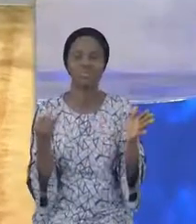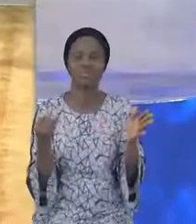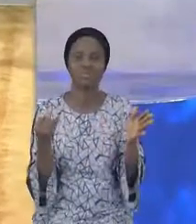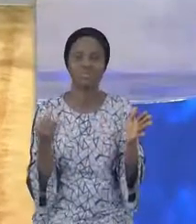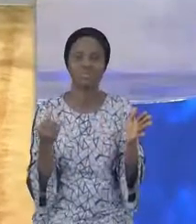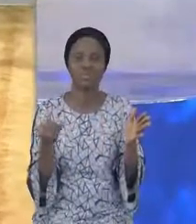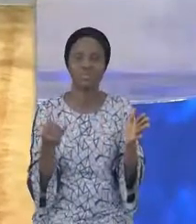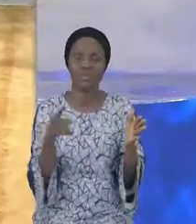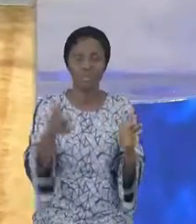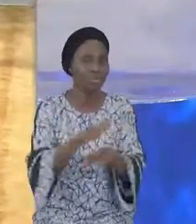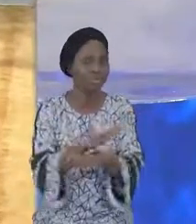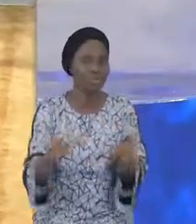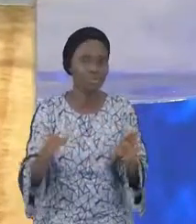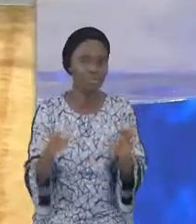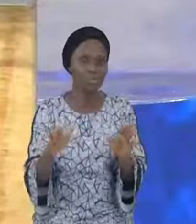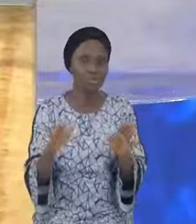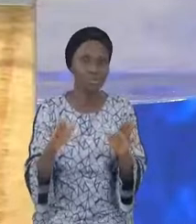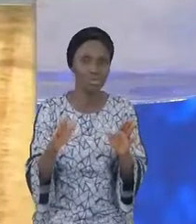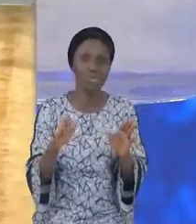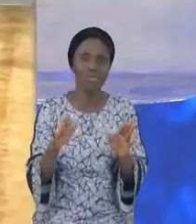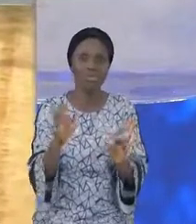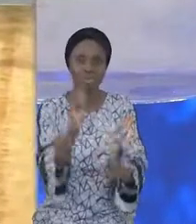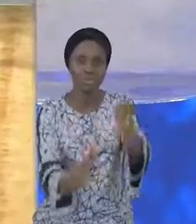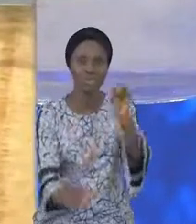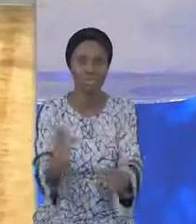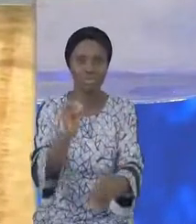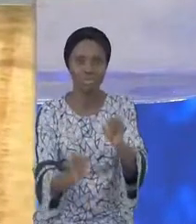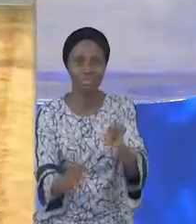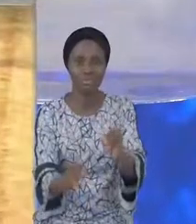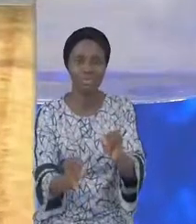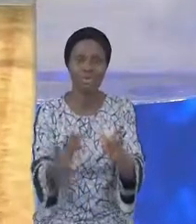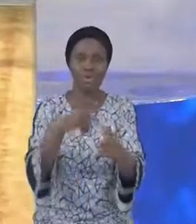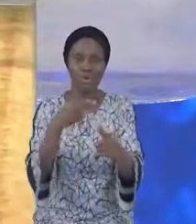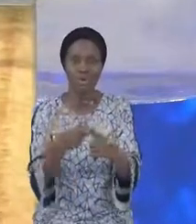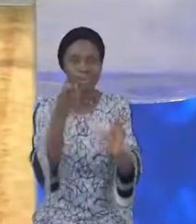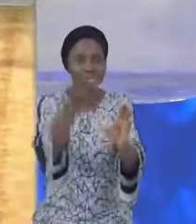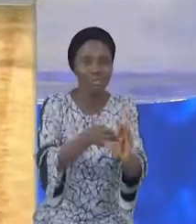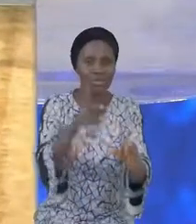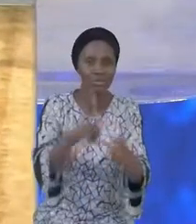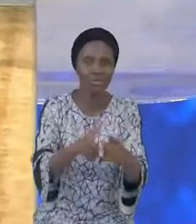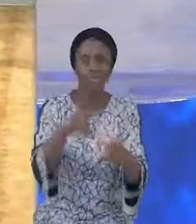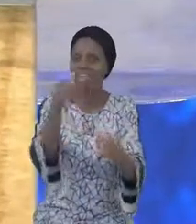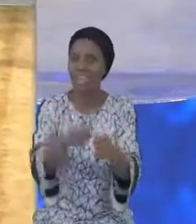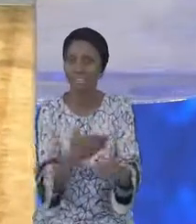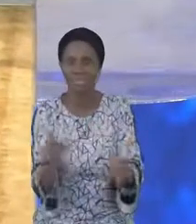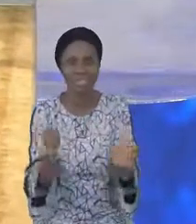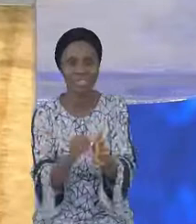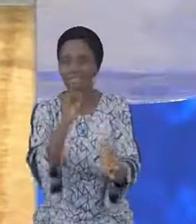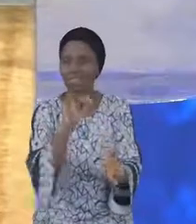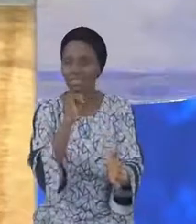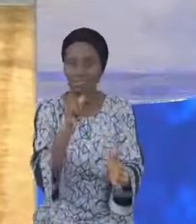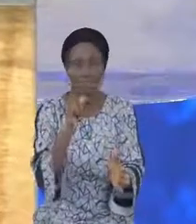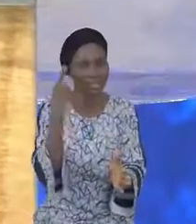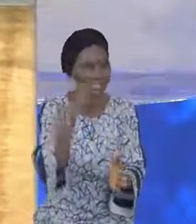toi. Tu ne prends pas part à tout ce qui se passe qui n'est pas ta portion. Et ce corps, le temple de